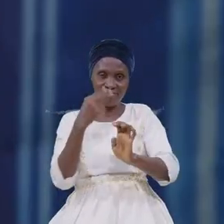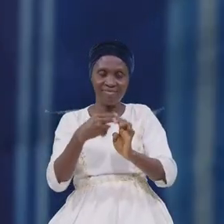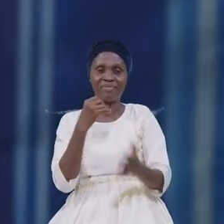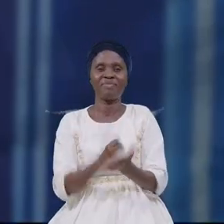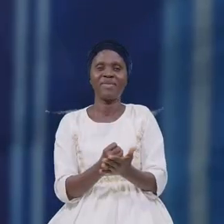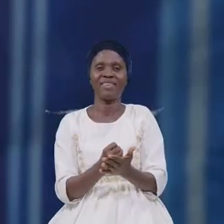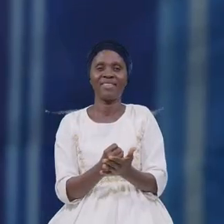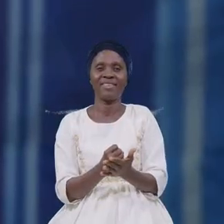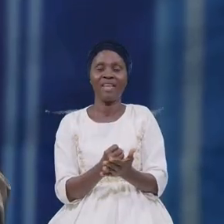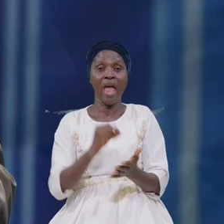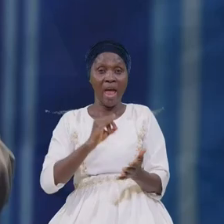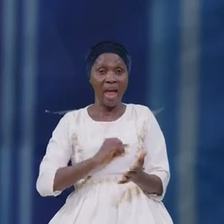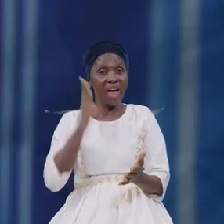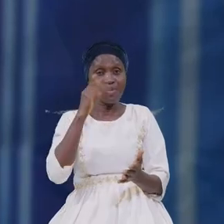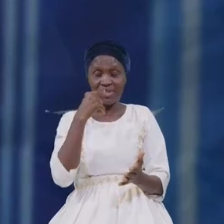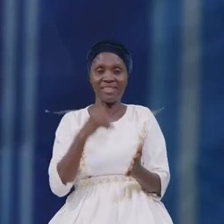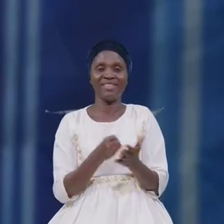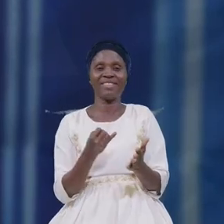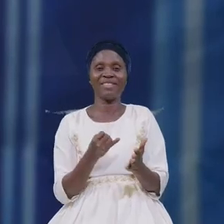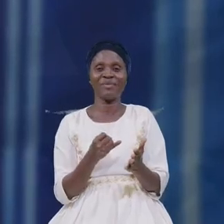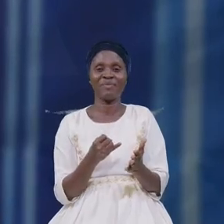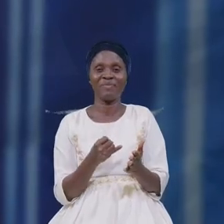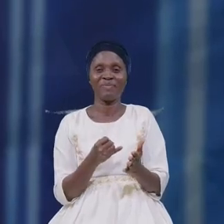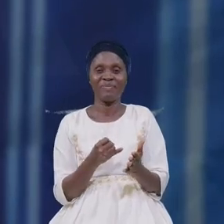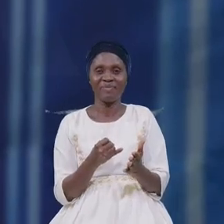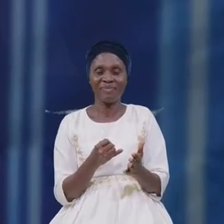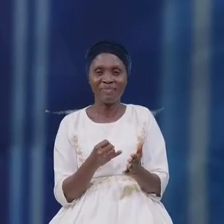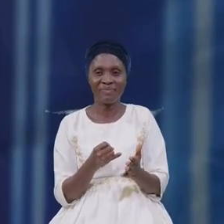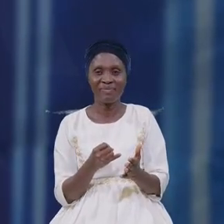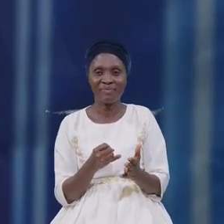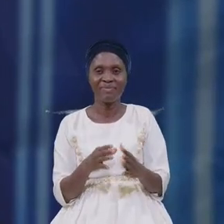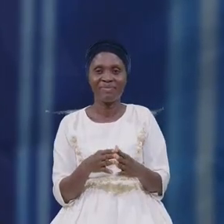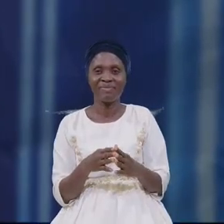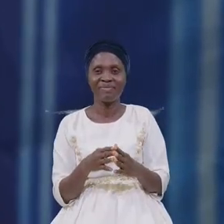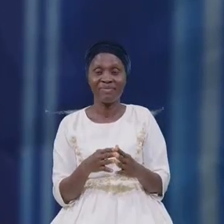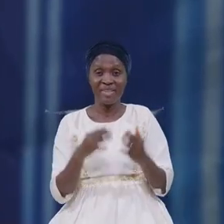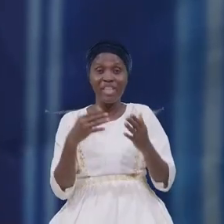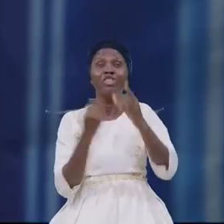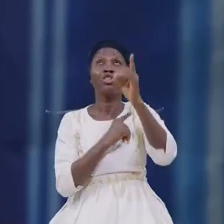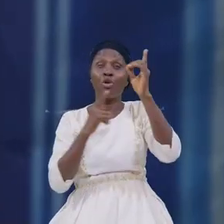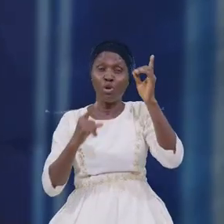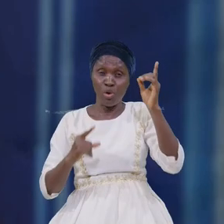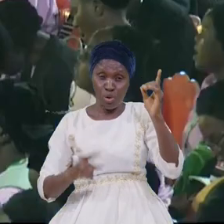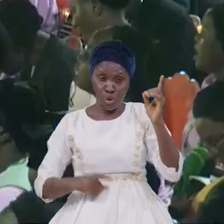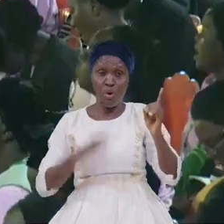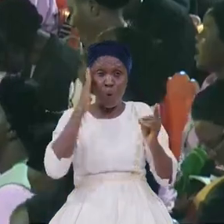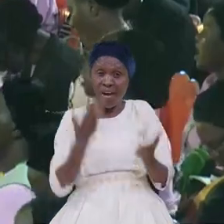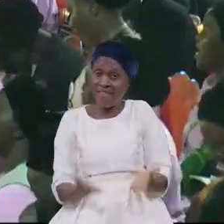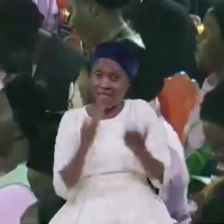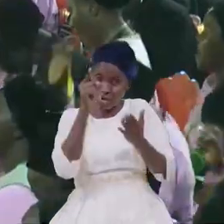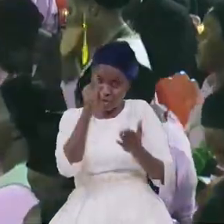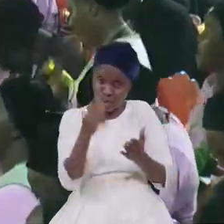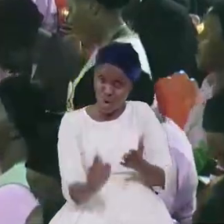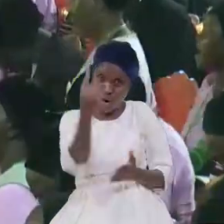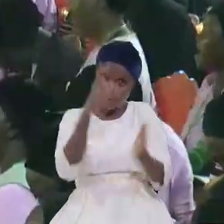Je vais le dire pour que vous ayez une bonne réponse. Puisse le Seigneur